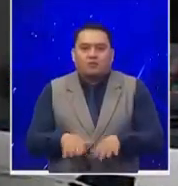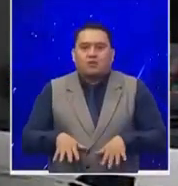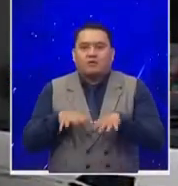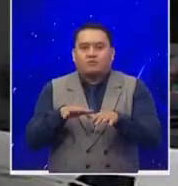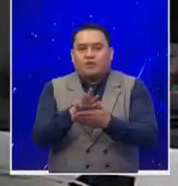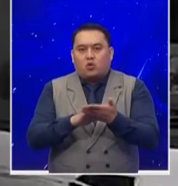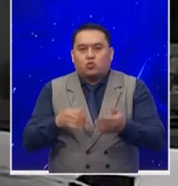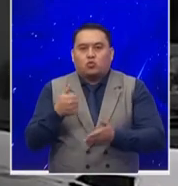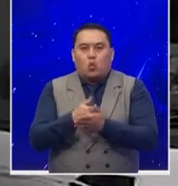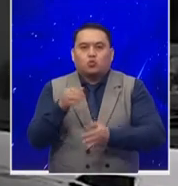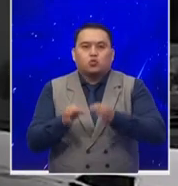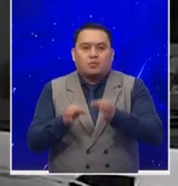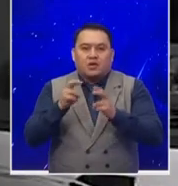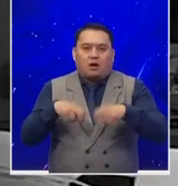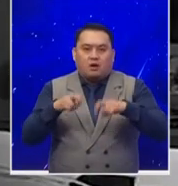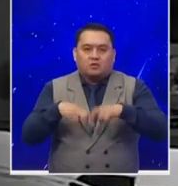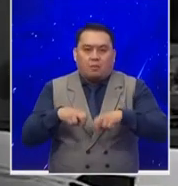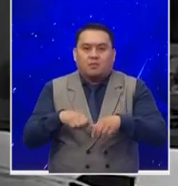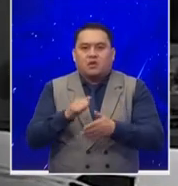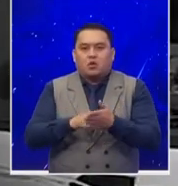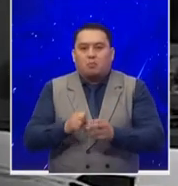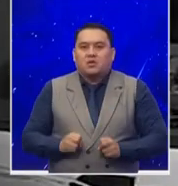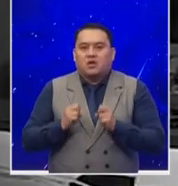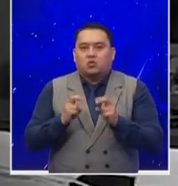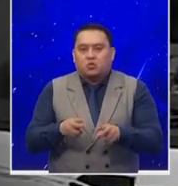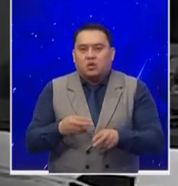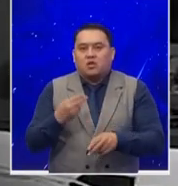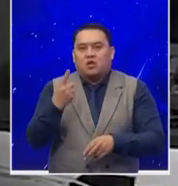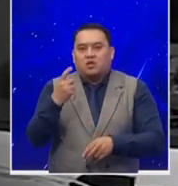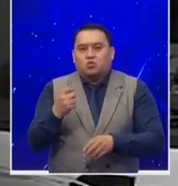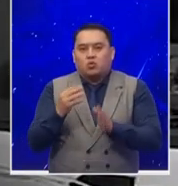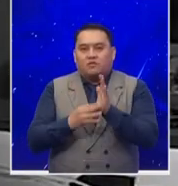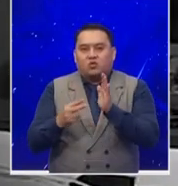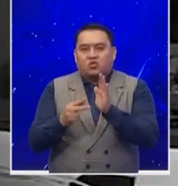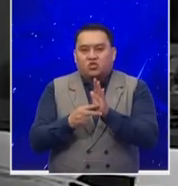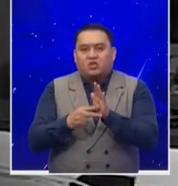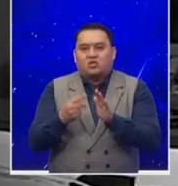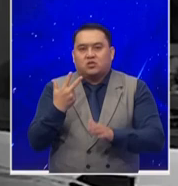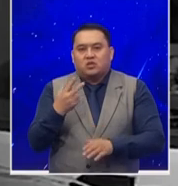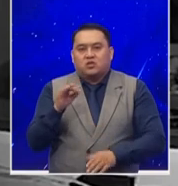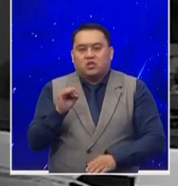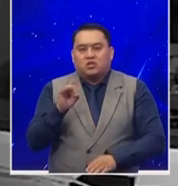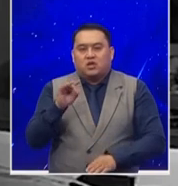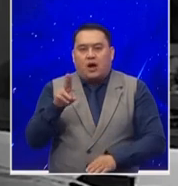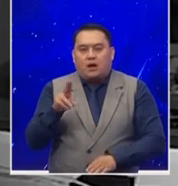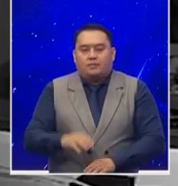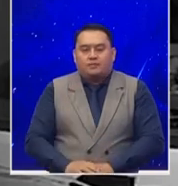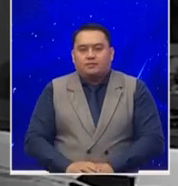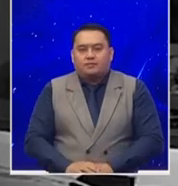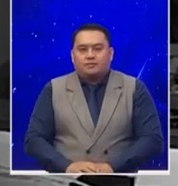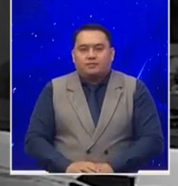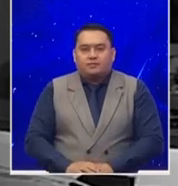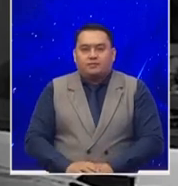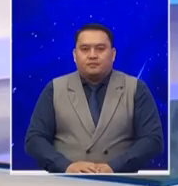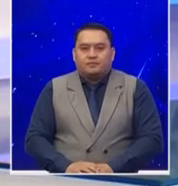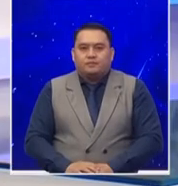нападения продолжается досудебное расследование по признакам преступления, предусмотренного статьей 192, часть 3 УК РК.